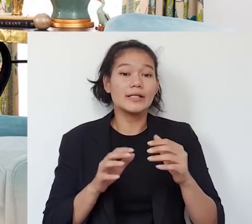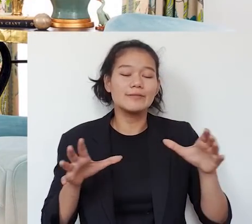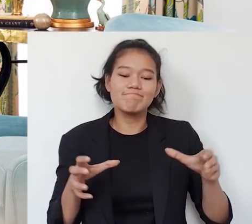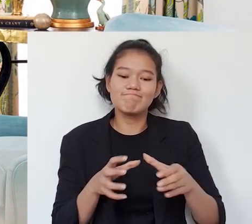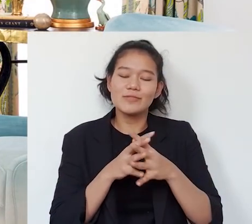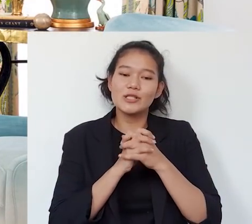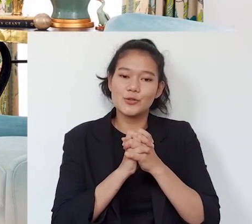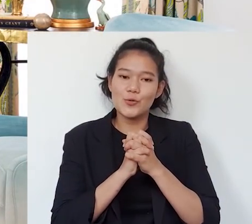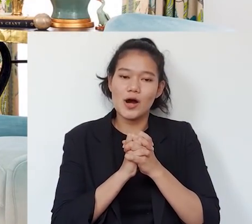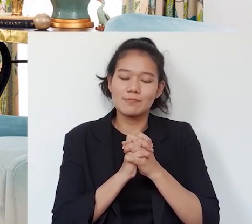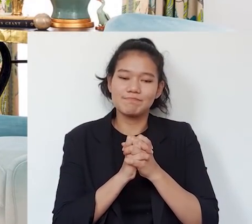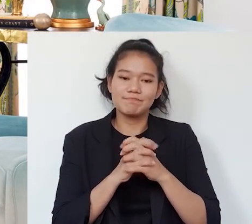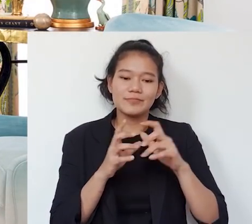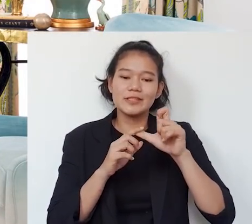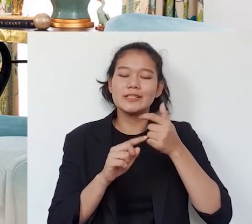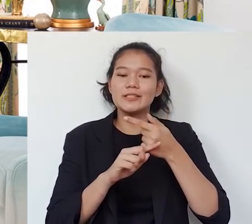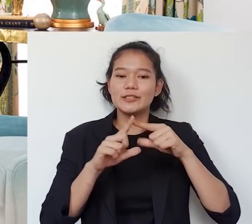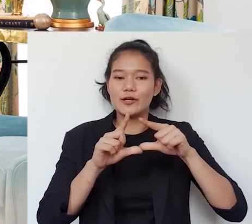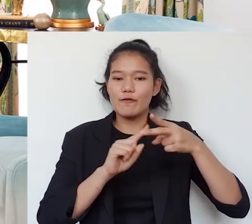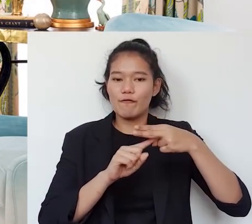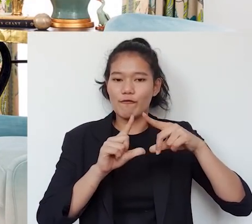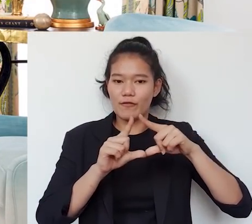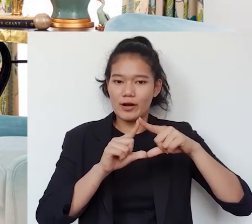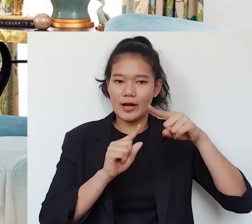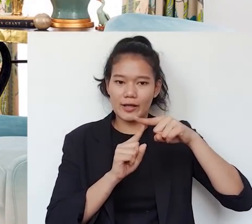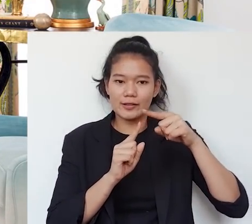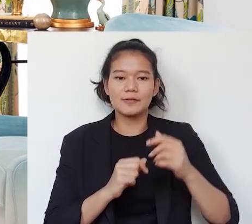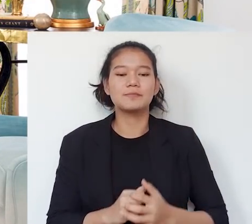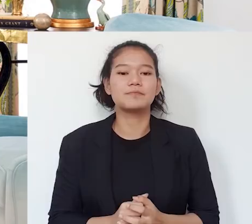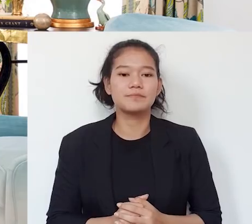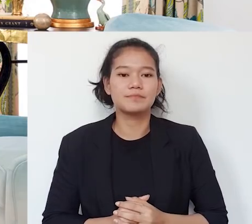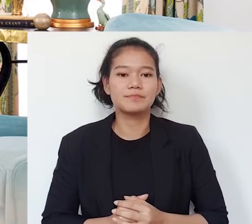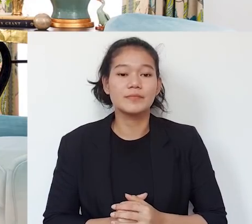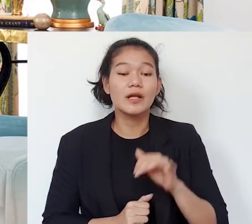Mari kita bersatu di dalam doa syafaat.